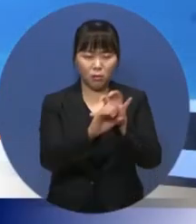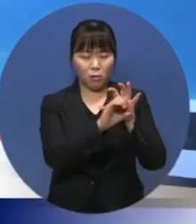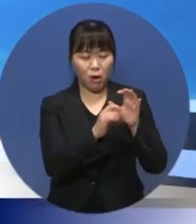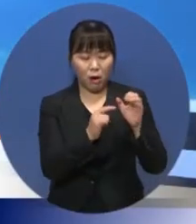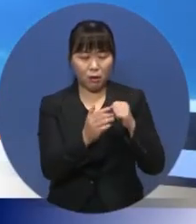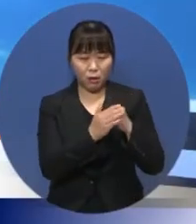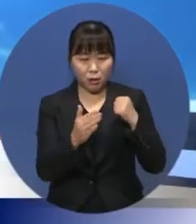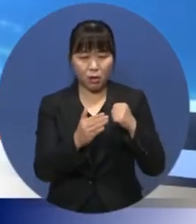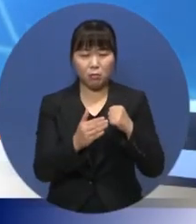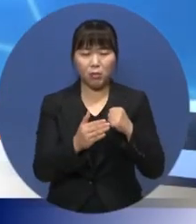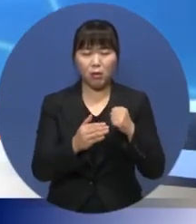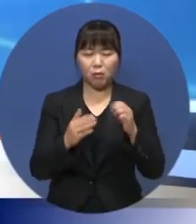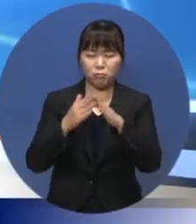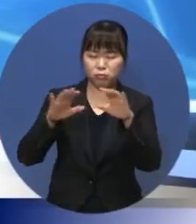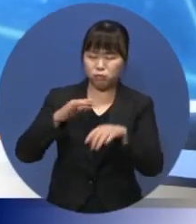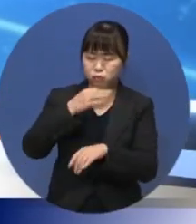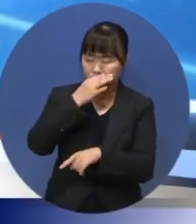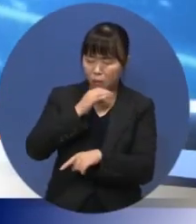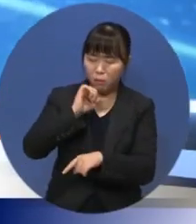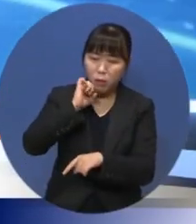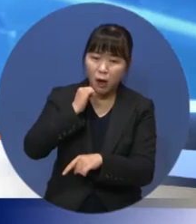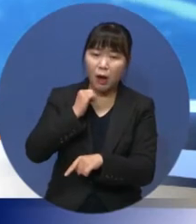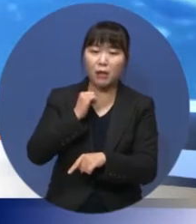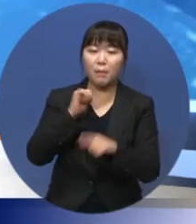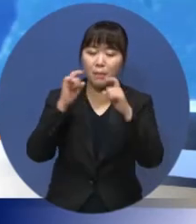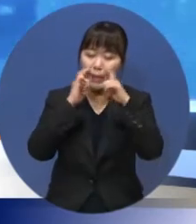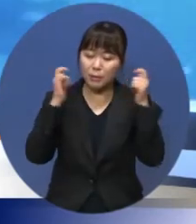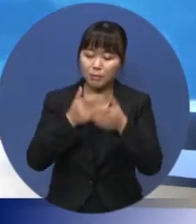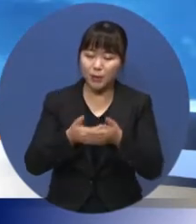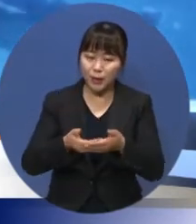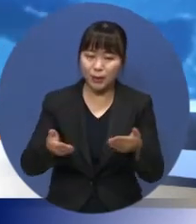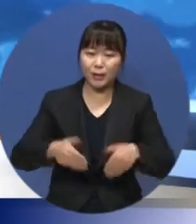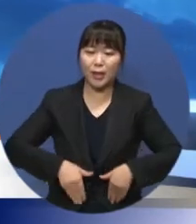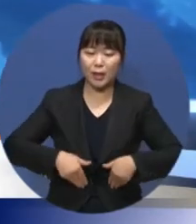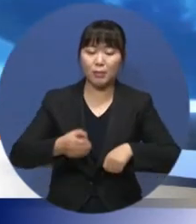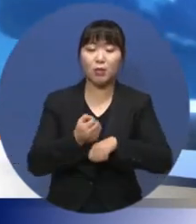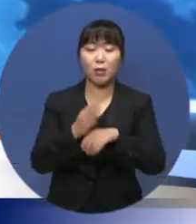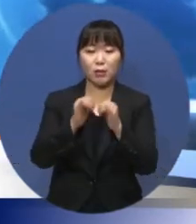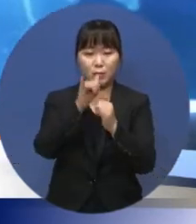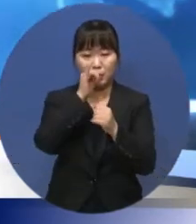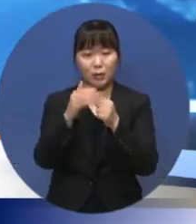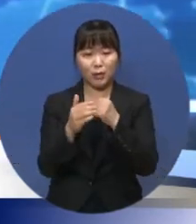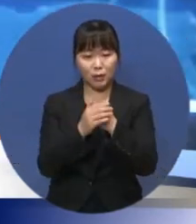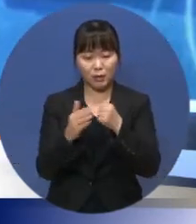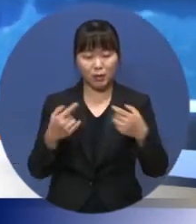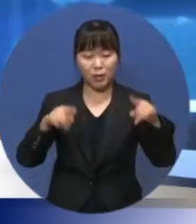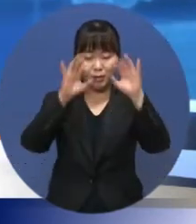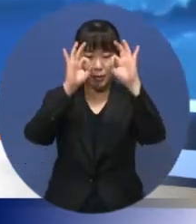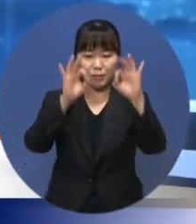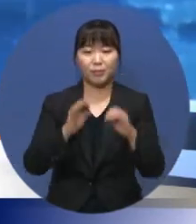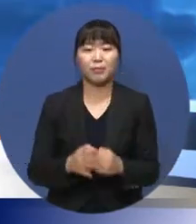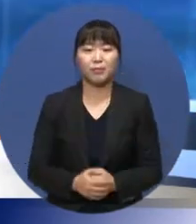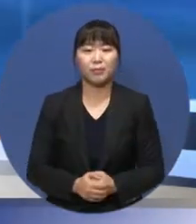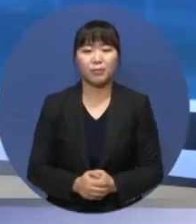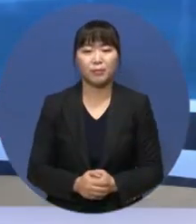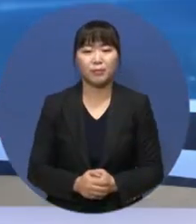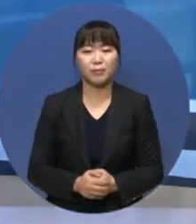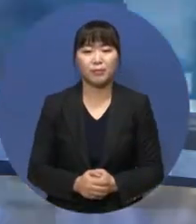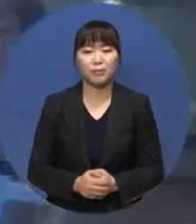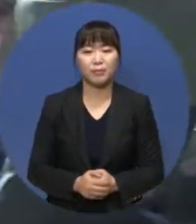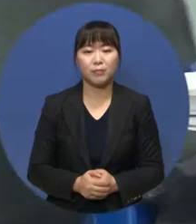코로나19로 힘든 이웃들을 위해 마스크 기부로 따뜻한 손길을 전하는 이가 있어 김민재 기자가